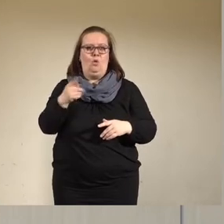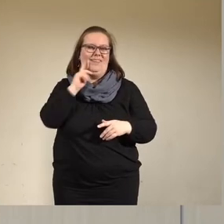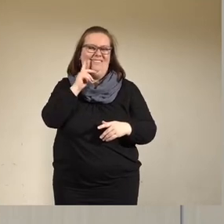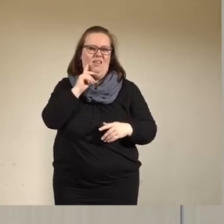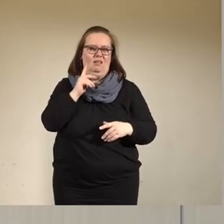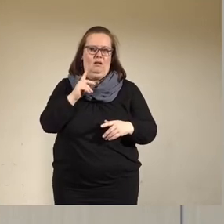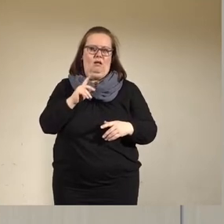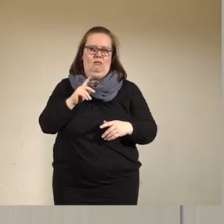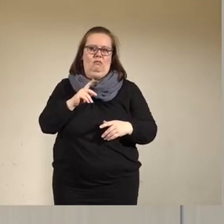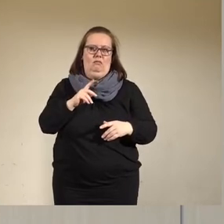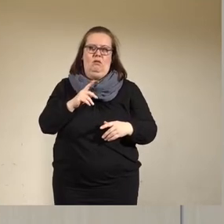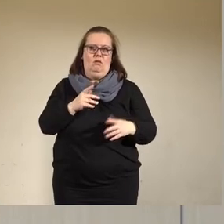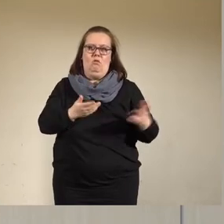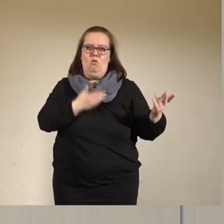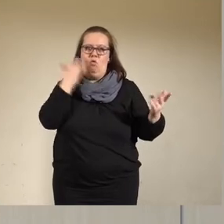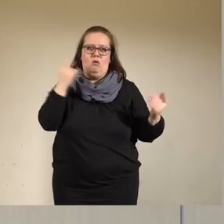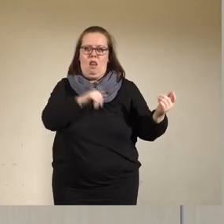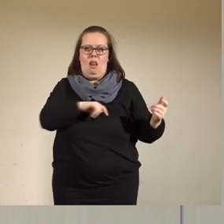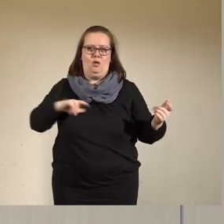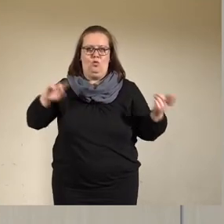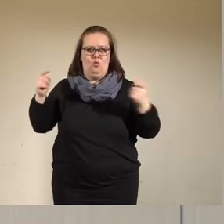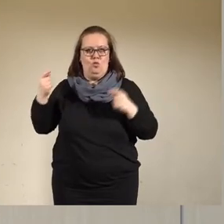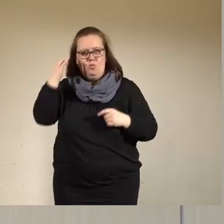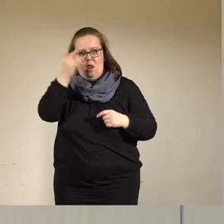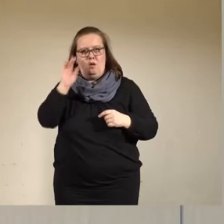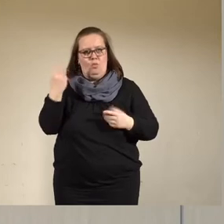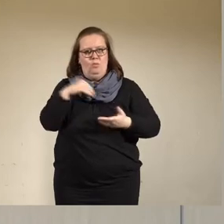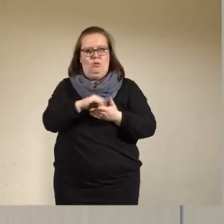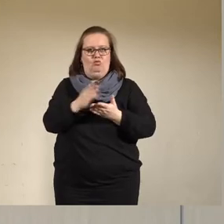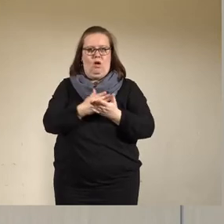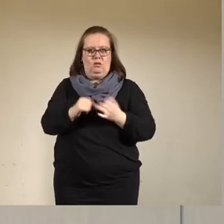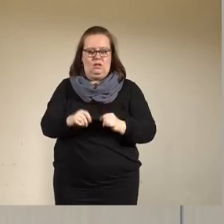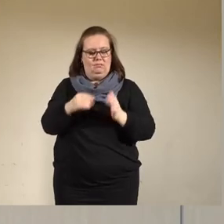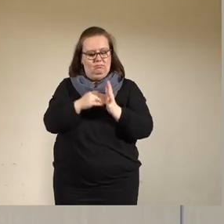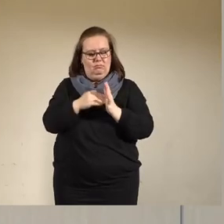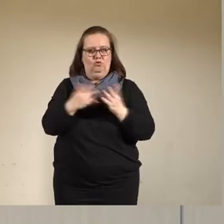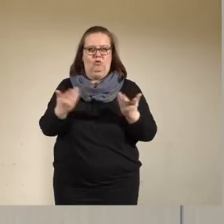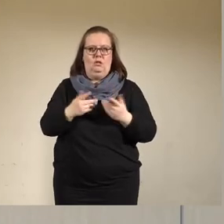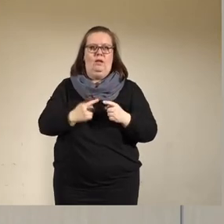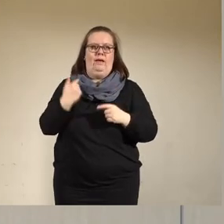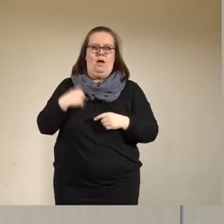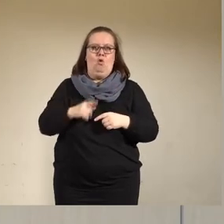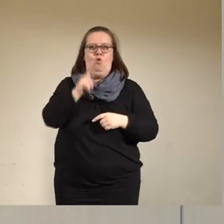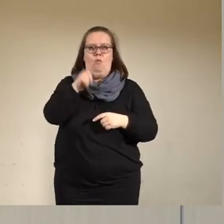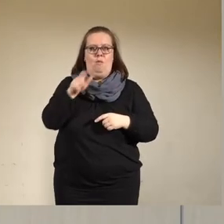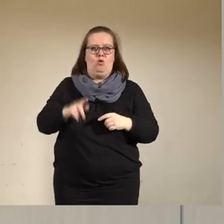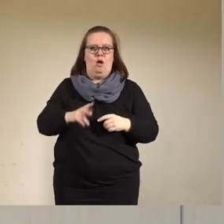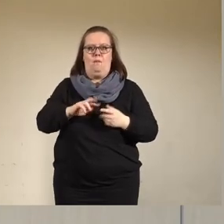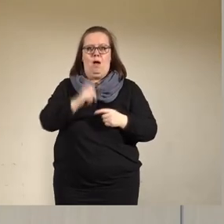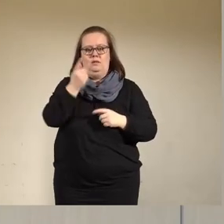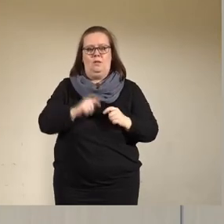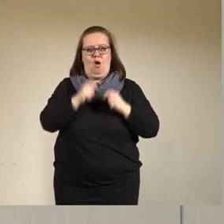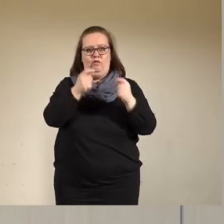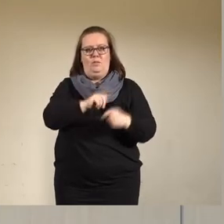jeder, ohne lange zu überlegen, mitgehen. Da steht drin, der Oberbürgermeister wird beauftragt, bis